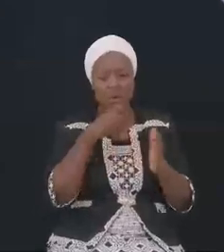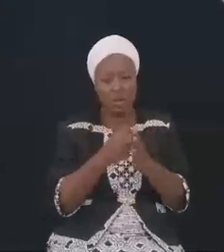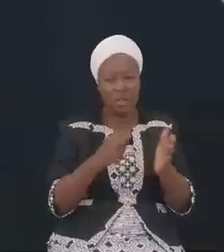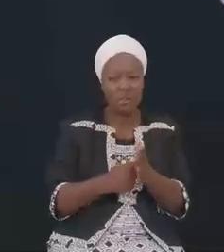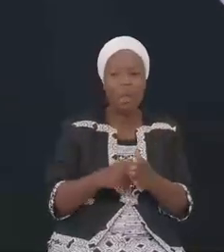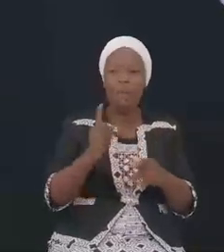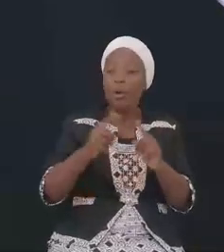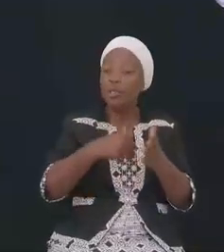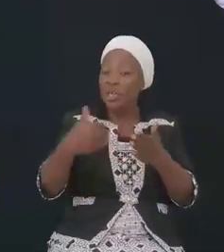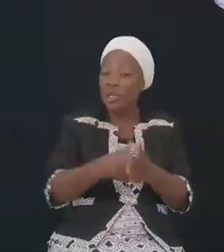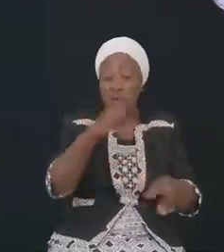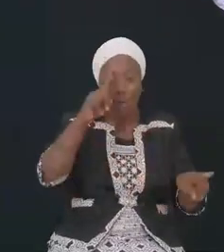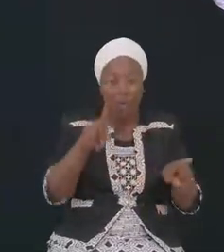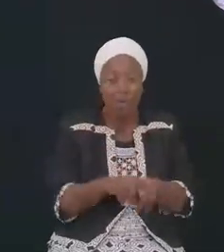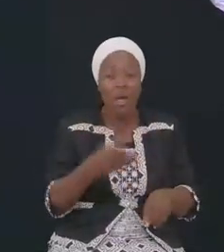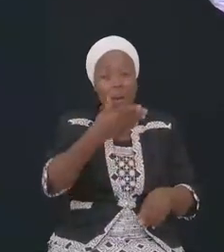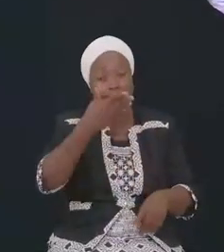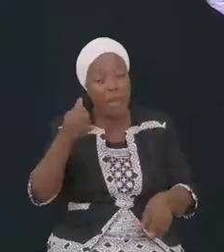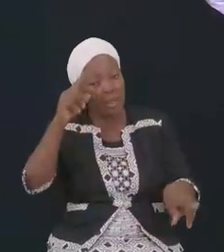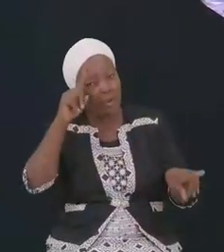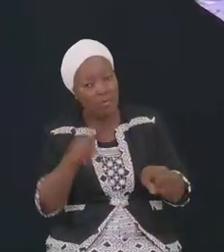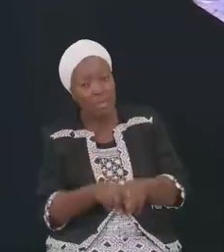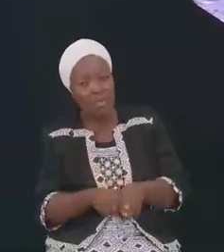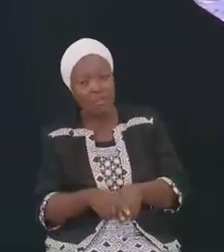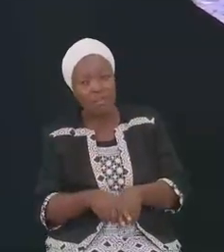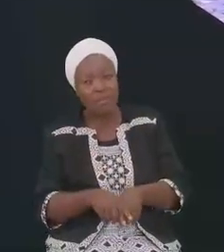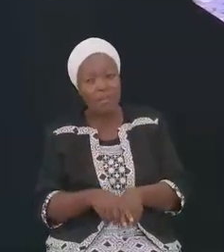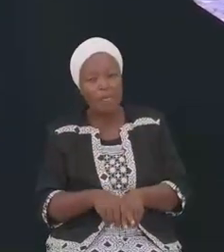Mais la nouvelle alliance, la meilleure alliance,